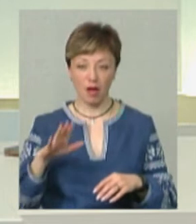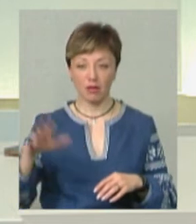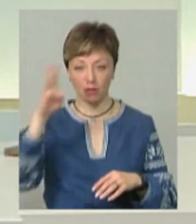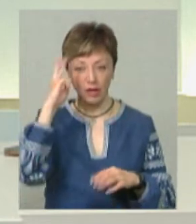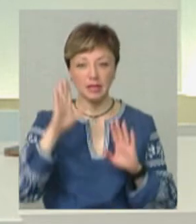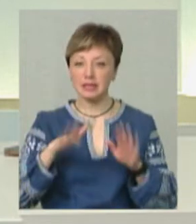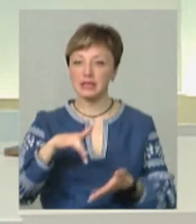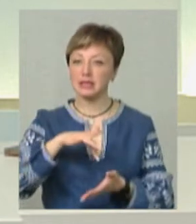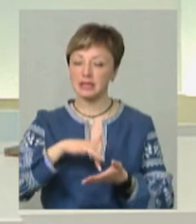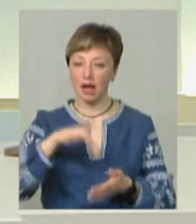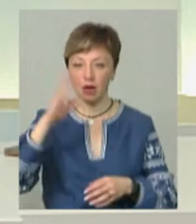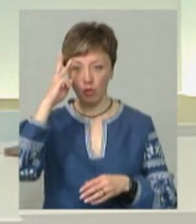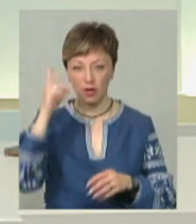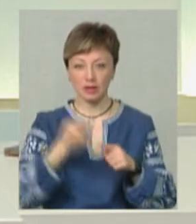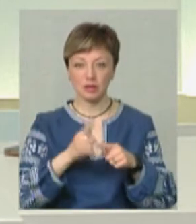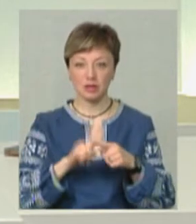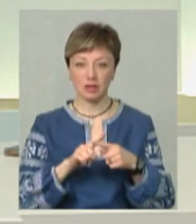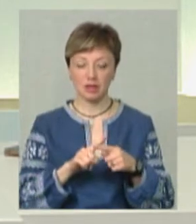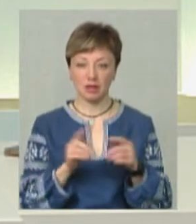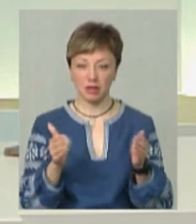Поділля. Тільки центральне Поділля, ось цей